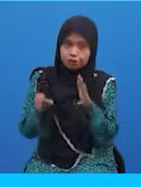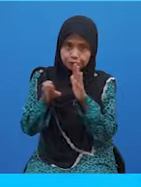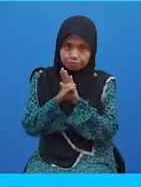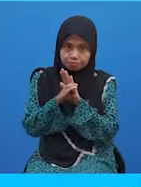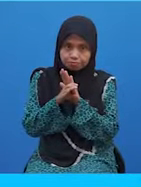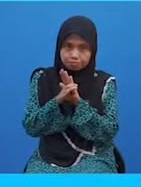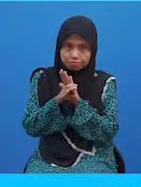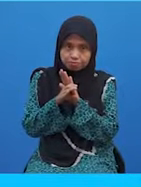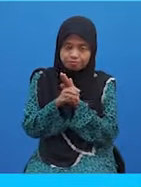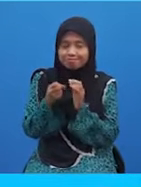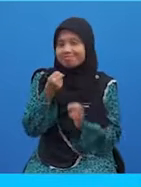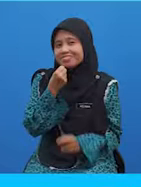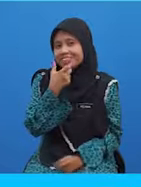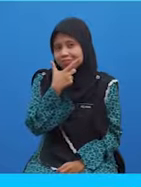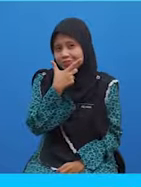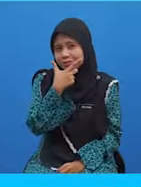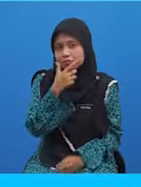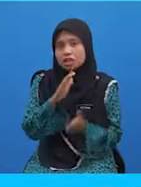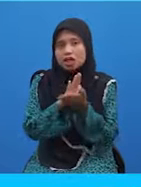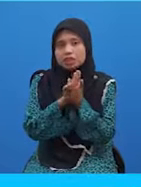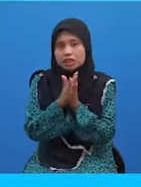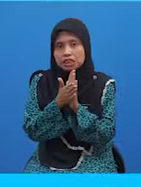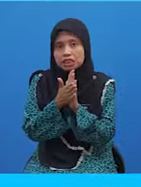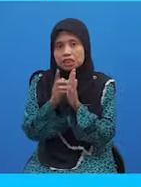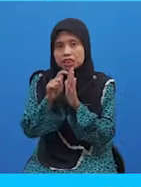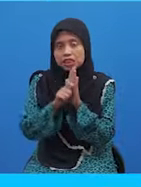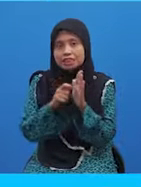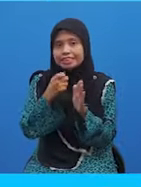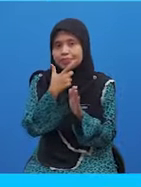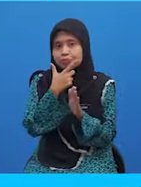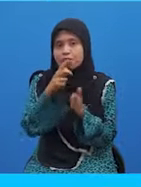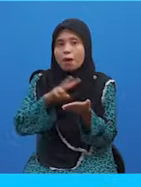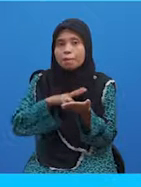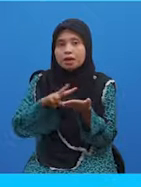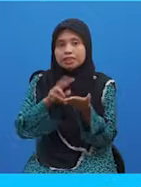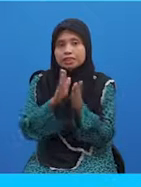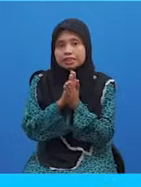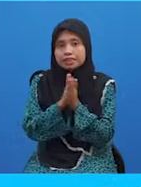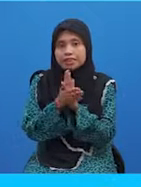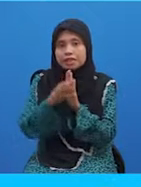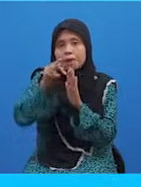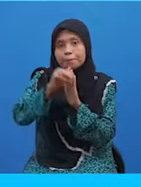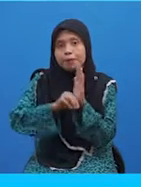Contohnya, senyum menjadi tersenyum dan baca menjadi membaca.